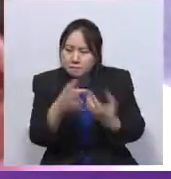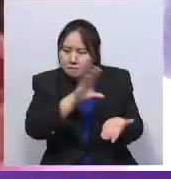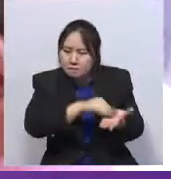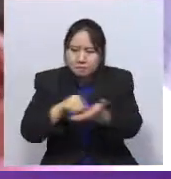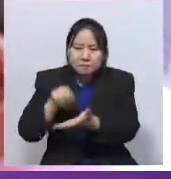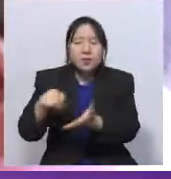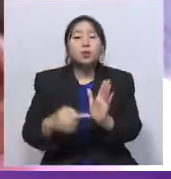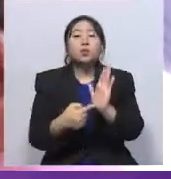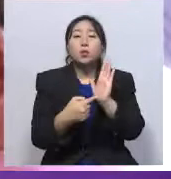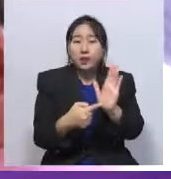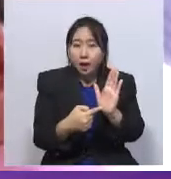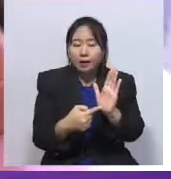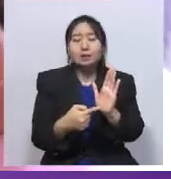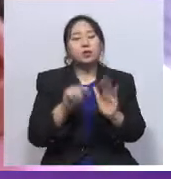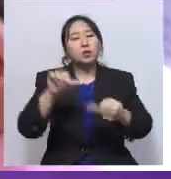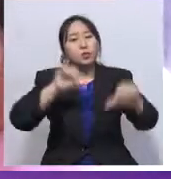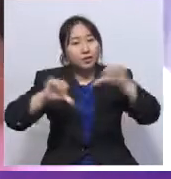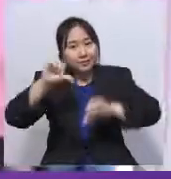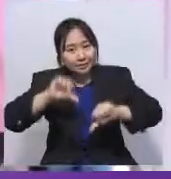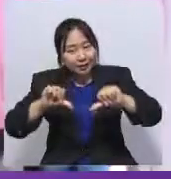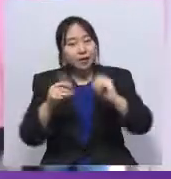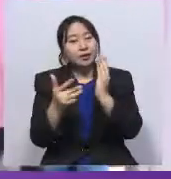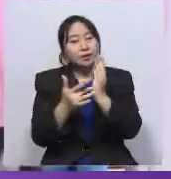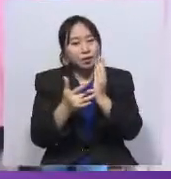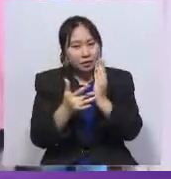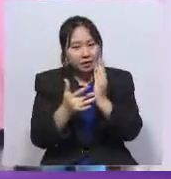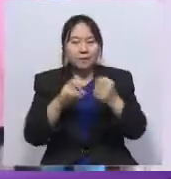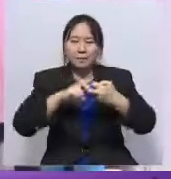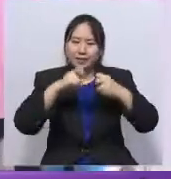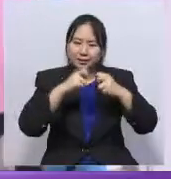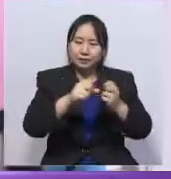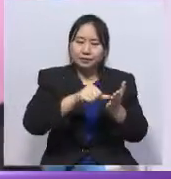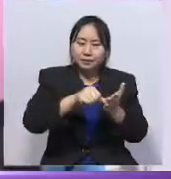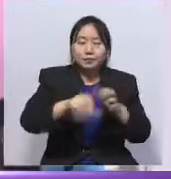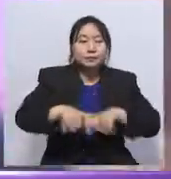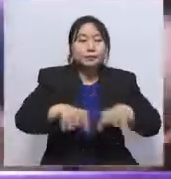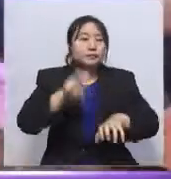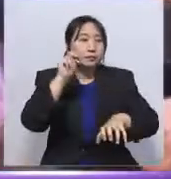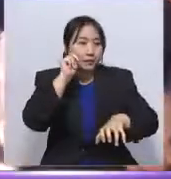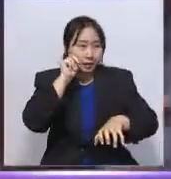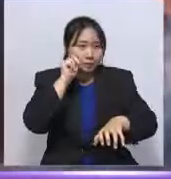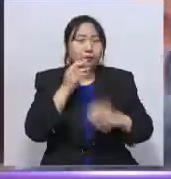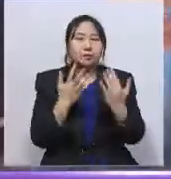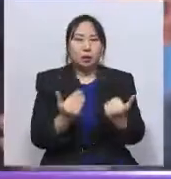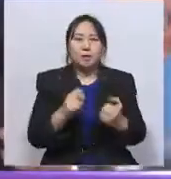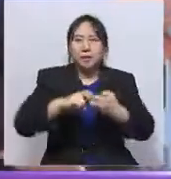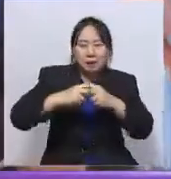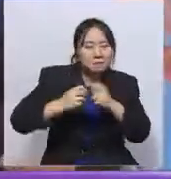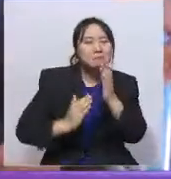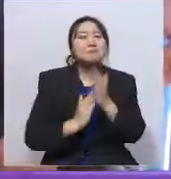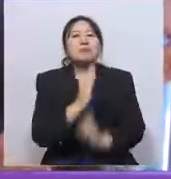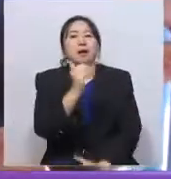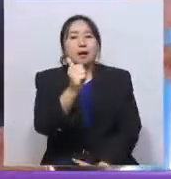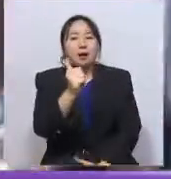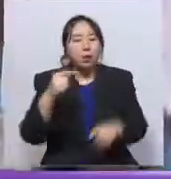มชนตัวอย่างในเรื่องของการนำวิทยาศาสตร์เทคโนโลยีมาแก้ไขปัญหาการบริหารจัดการน้ำจนประสบความสำเร็จควบคู่กับแนวท